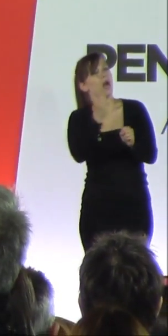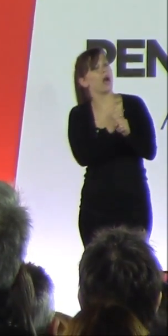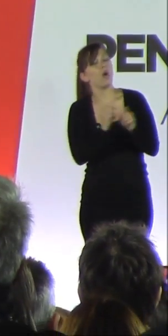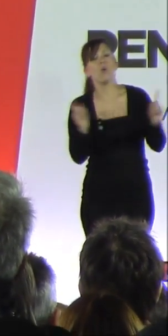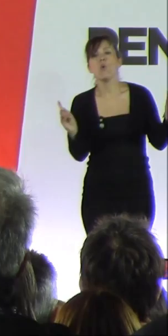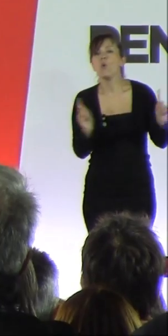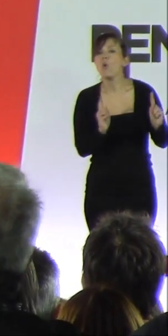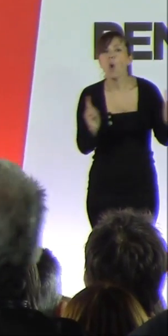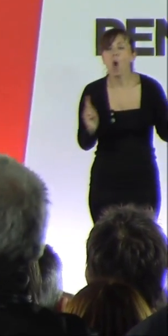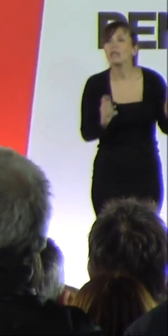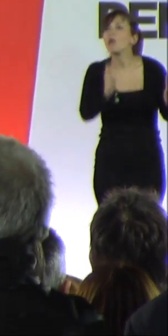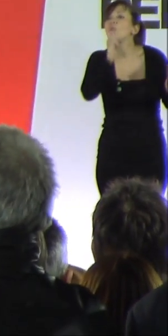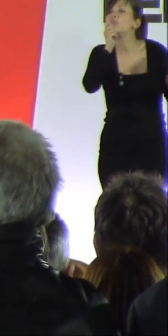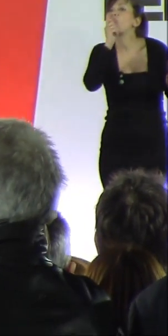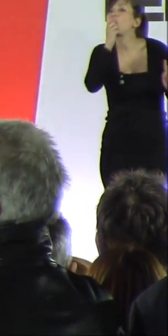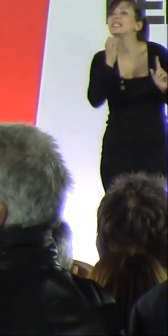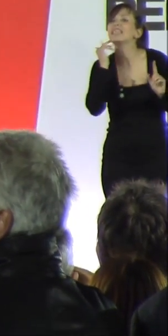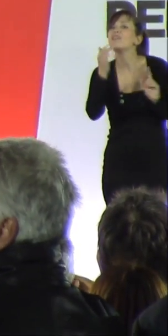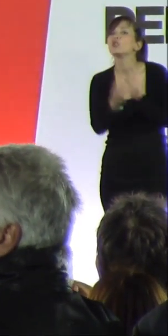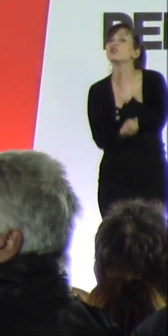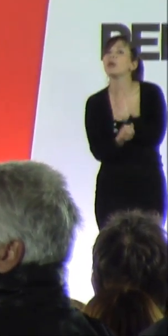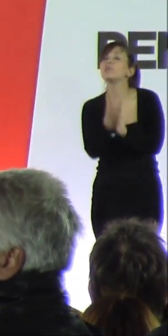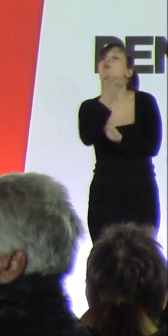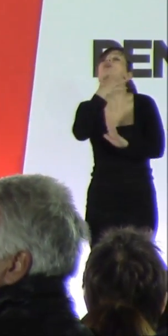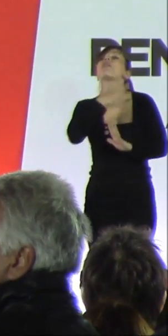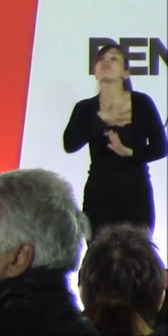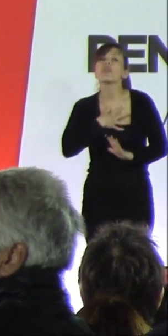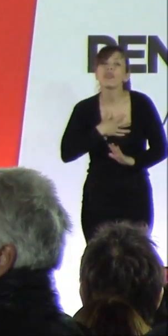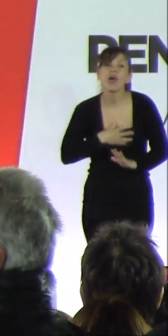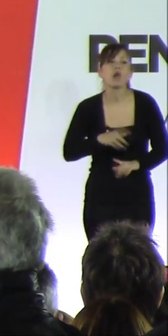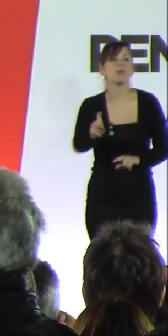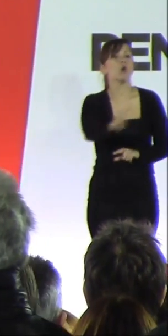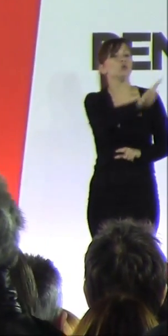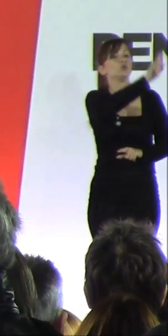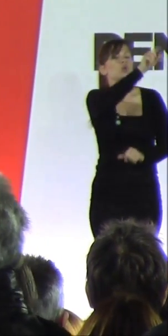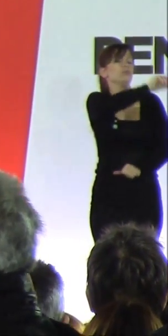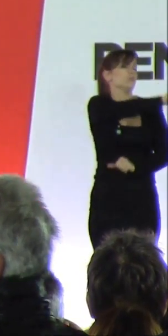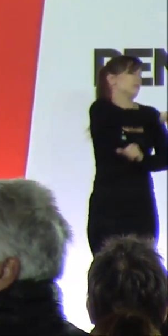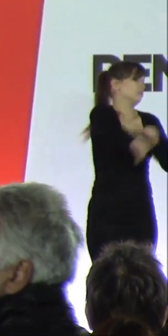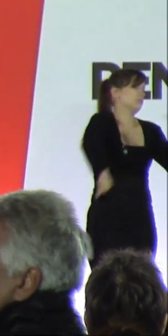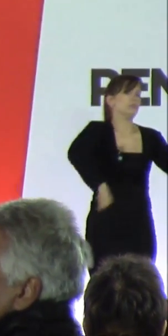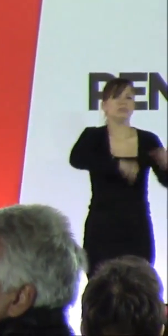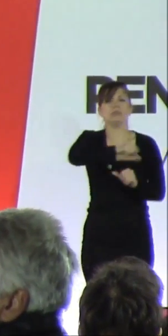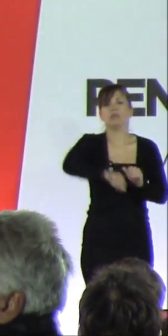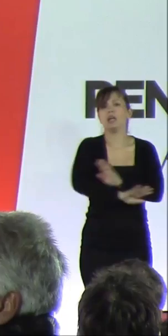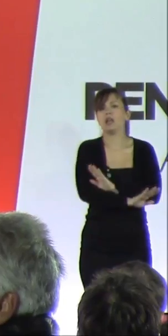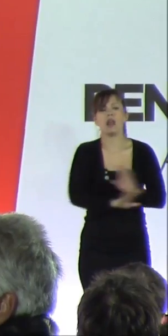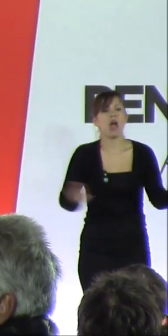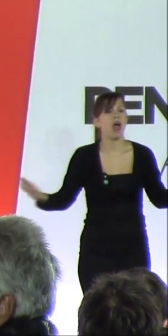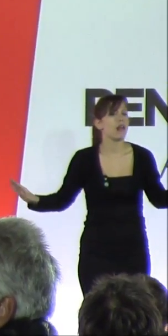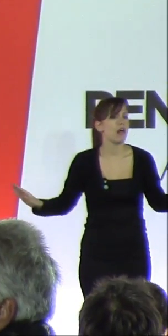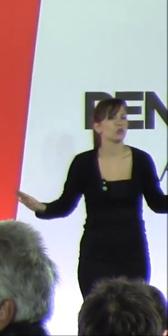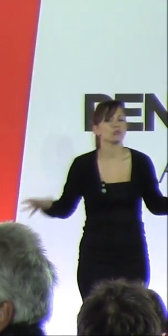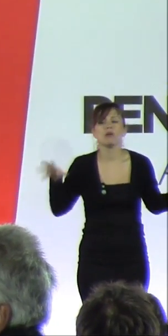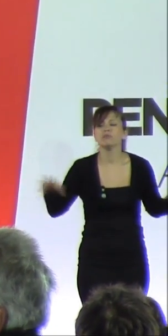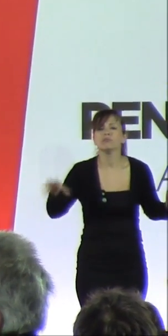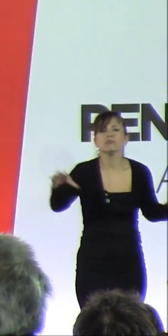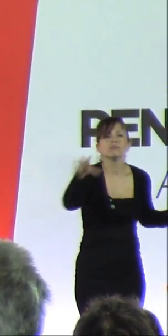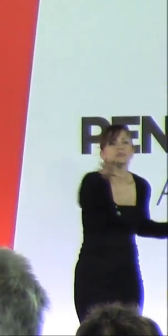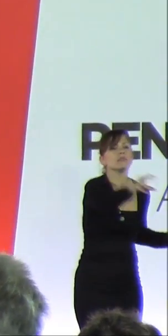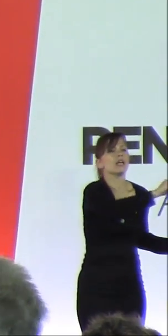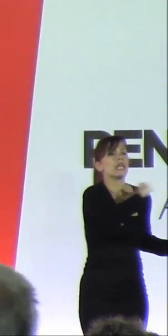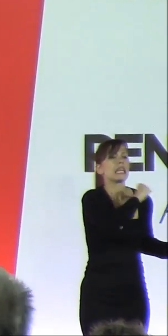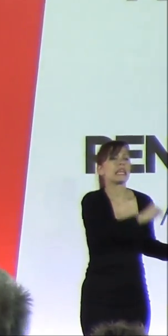για να αλλάξουμε πολιτικές, ψηφίζουμε για να αλλάξουμε τη ζωή μας, να αλλάξουμε κάθε δήμο και περιφέρεια,